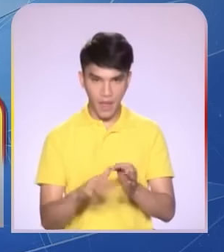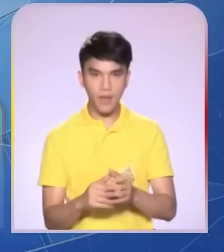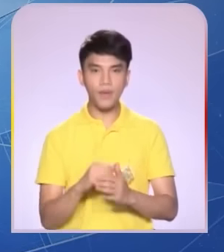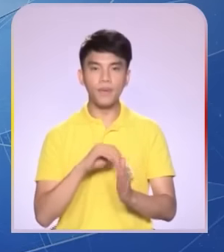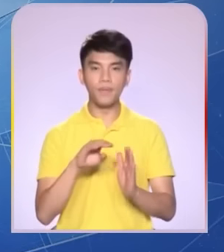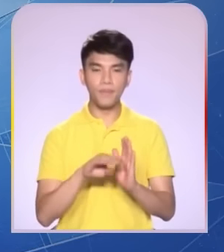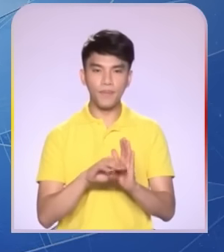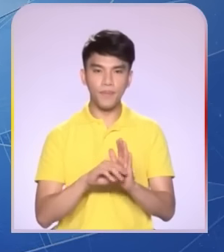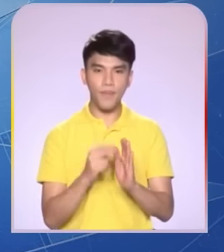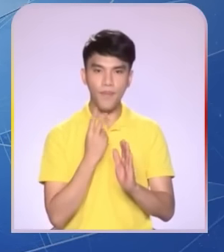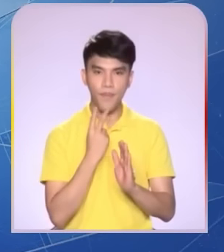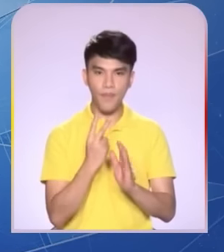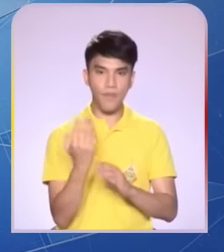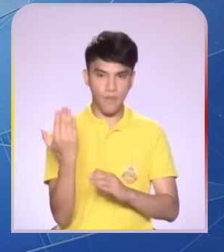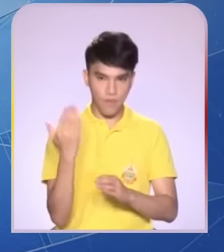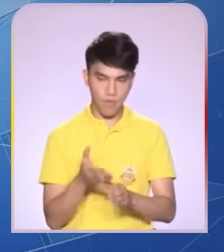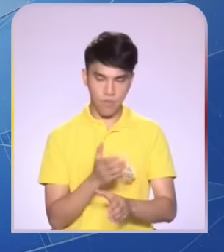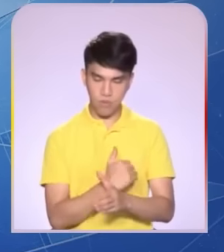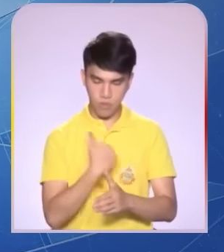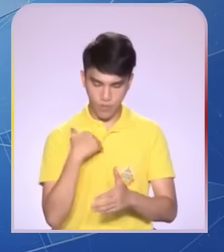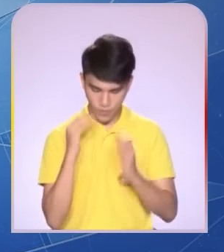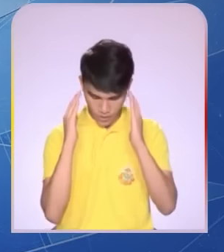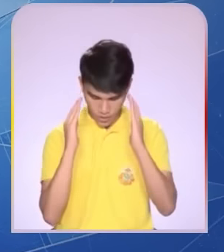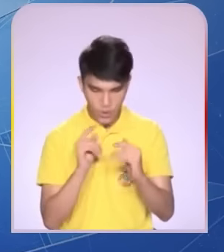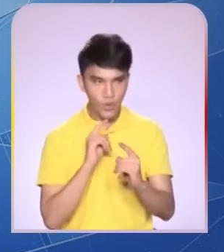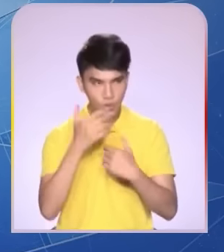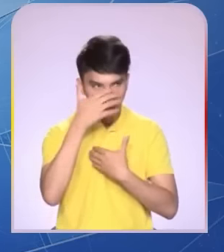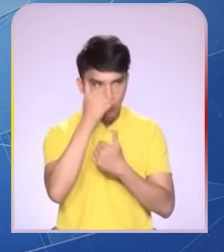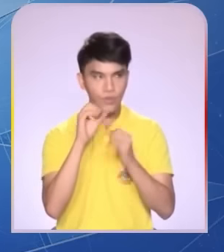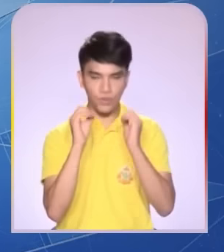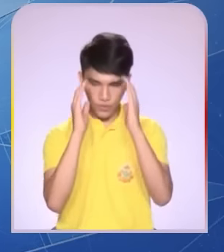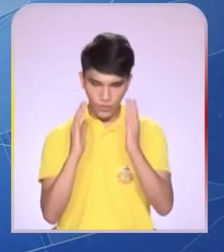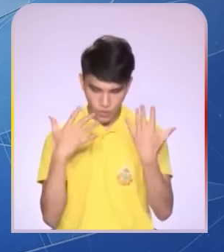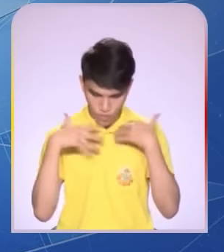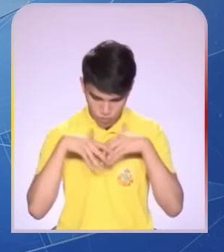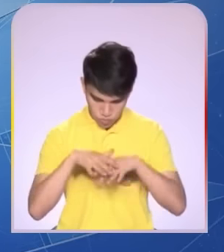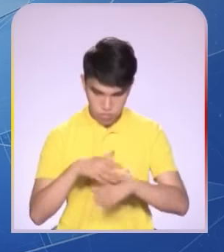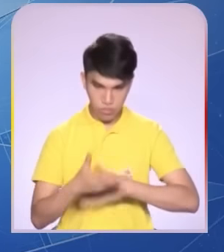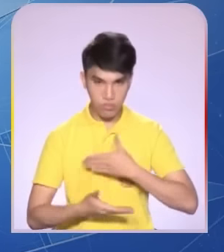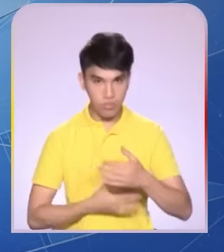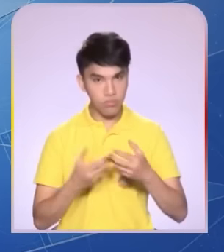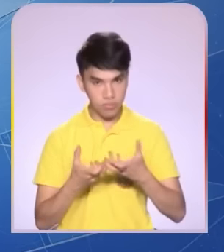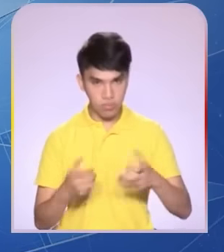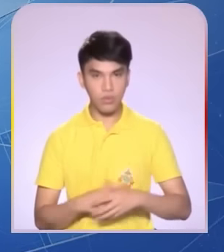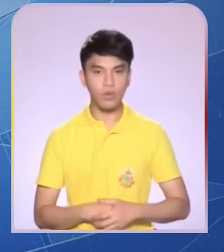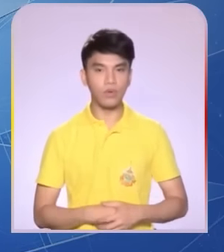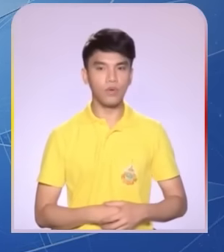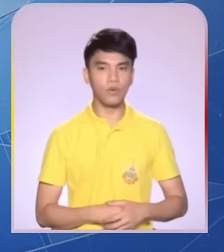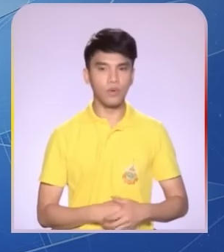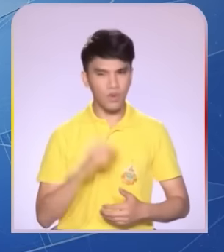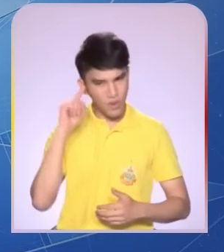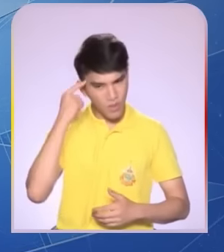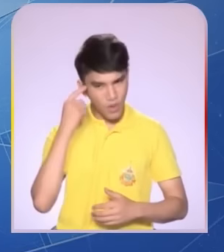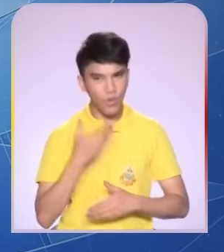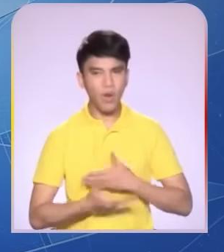ายละเอียดบางตอนบอกว่าคือตอนนั้นเนี่ยมีทีมงานติดต่อมาว่าสนใจให้ครูอ้วนร่วมเป็นพาร์ทเนอร์กับบริษัทดังกล่าวครูอ้วนยังไม่รู้ว่